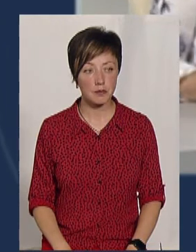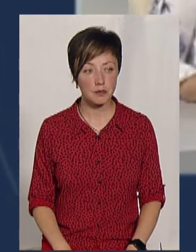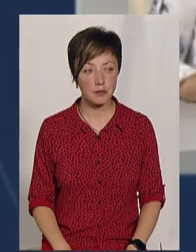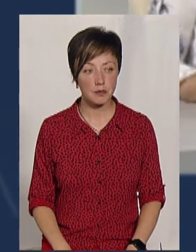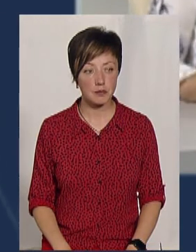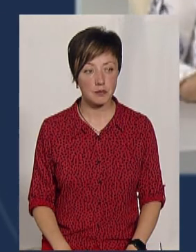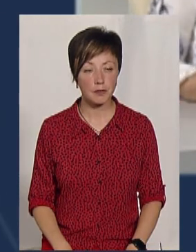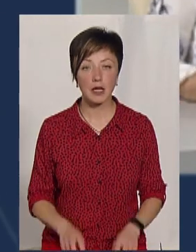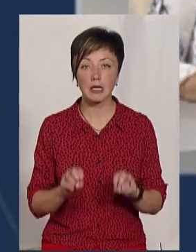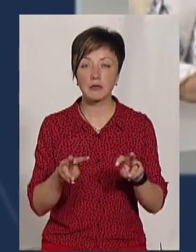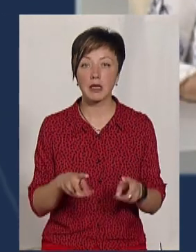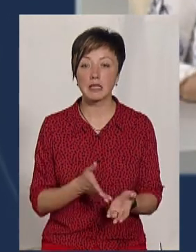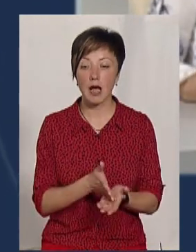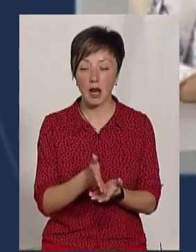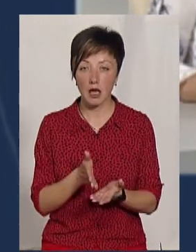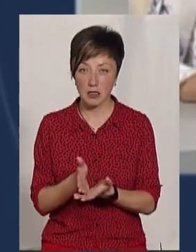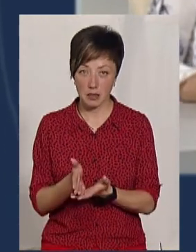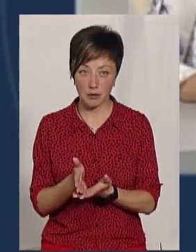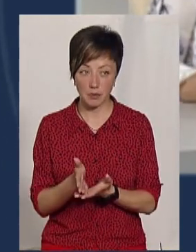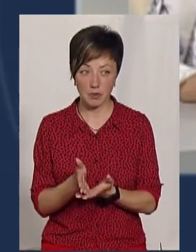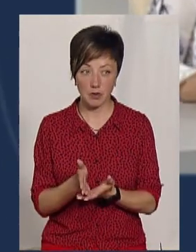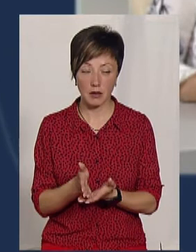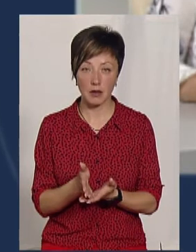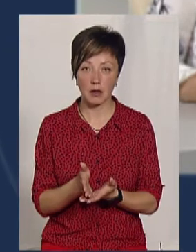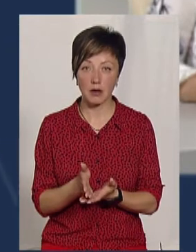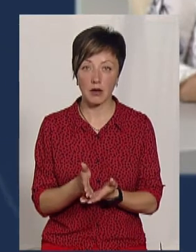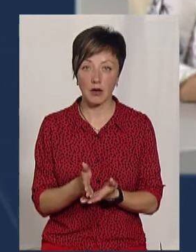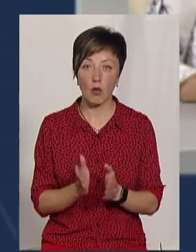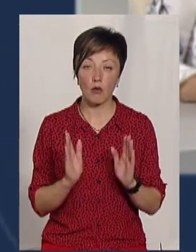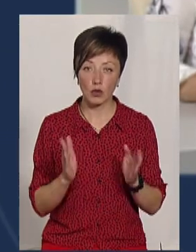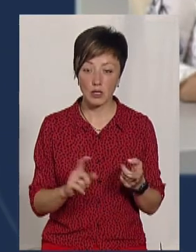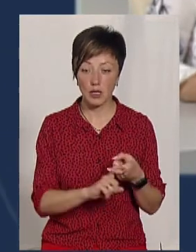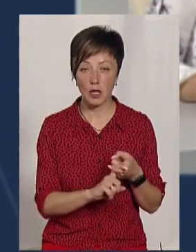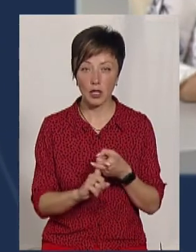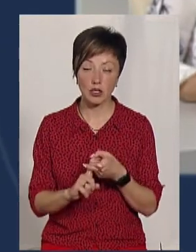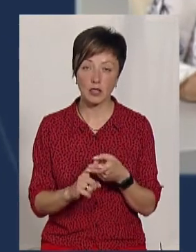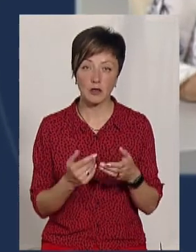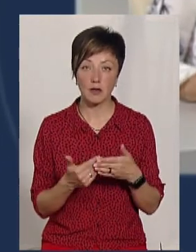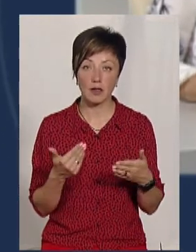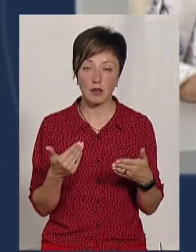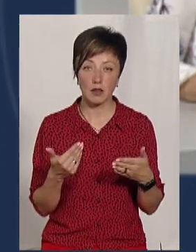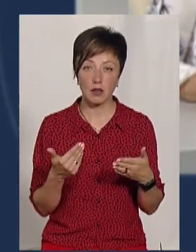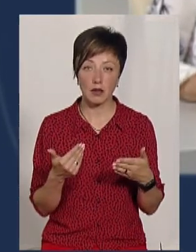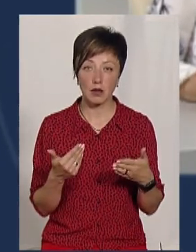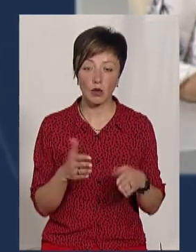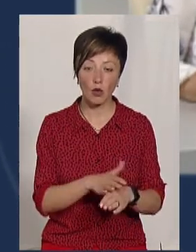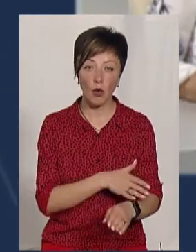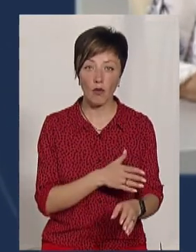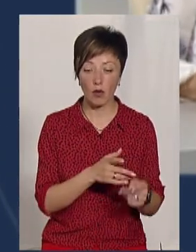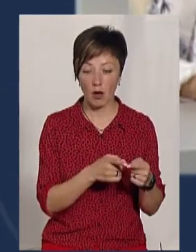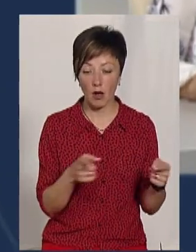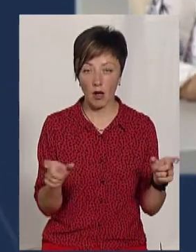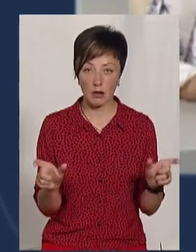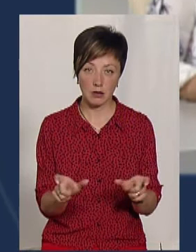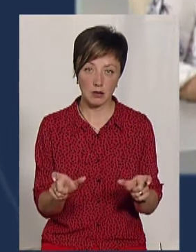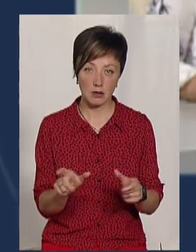Оці спецрейси, їх наявність, вона буде залежати від того, наскільки довго буде